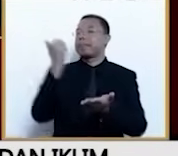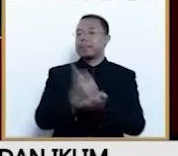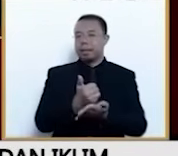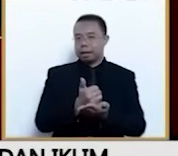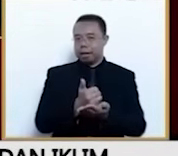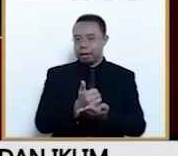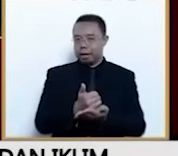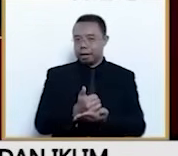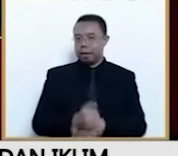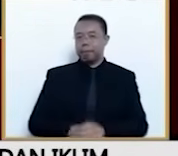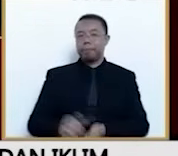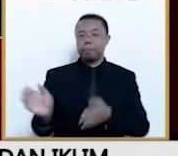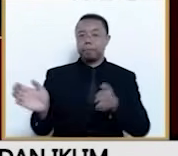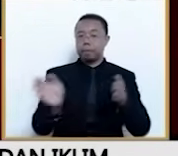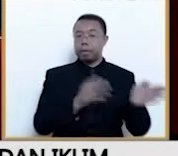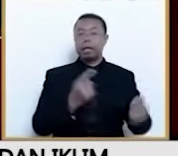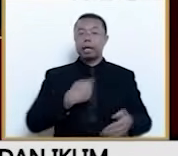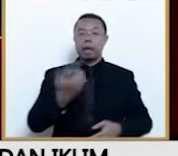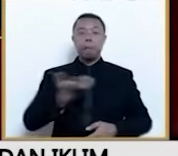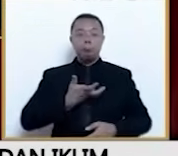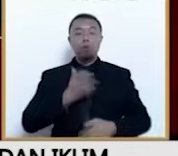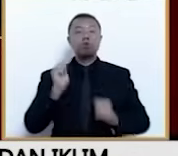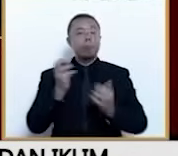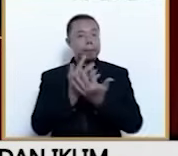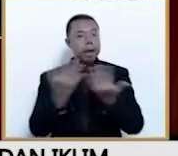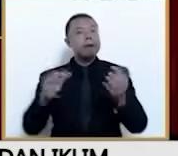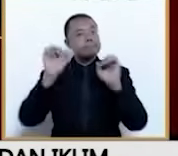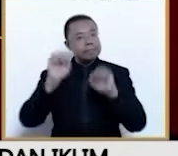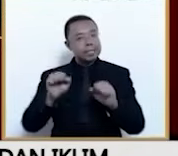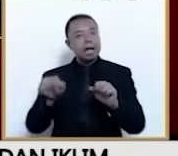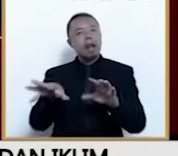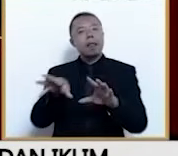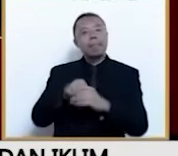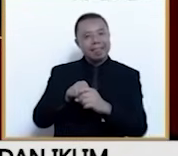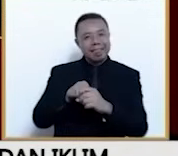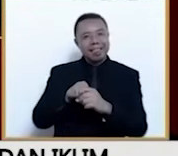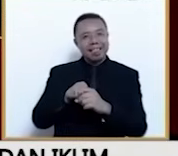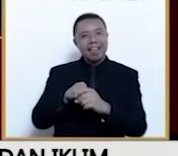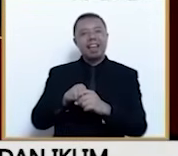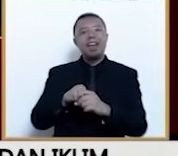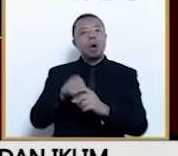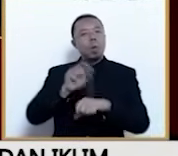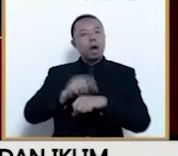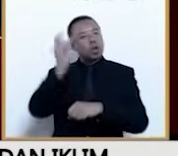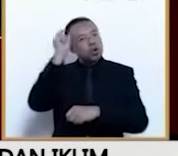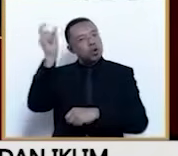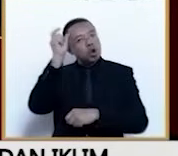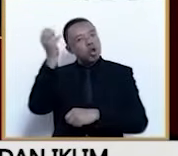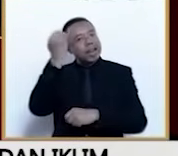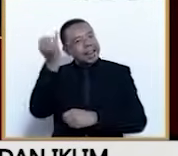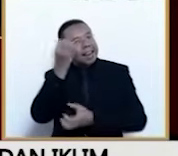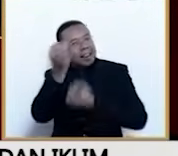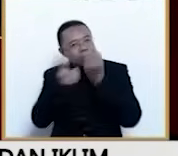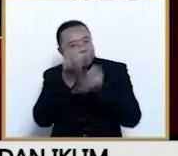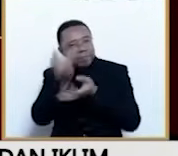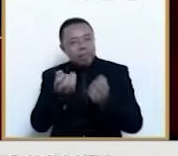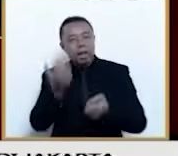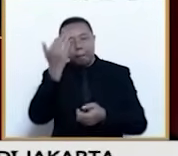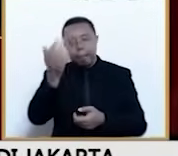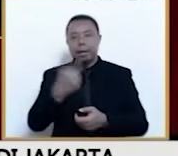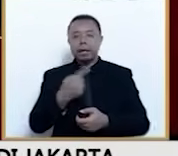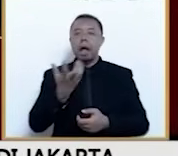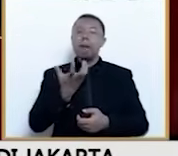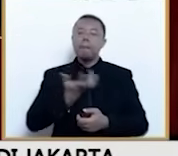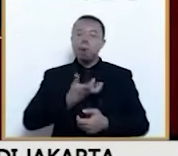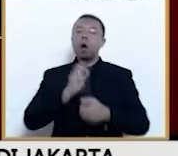penting. Kemudian kita ingin juga warga bisa berpartisipasi dalam menyampaikan aspirasinya, karena kita